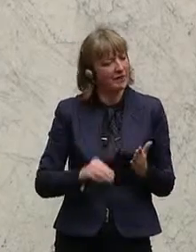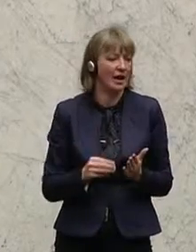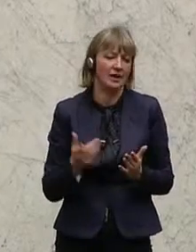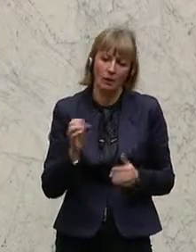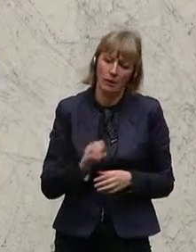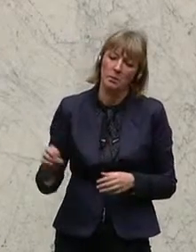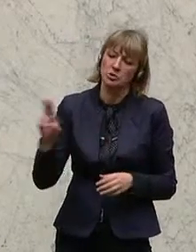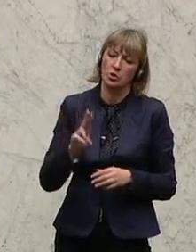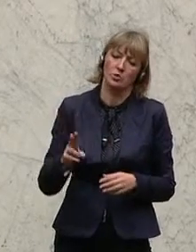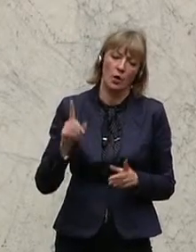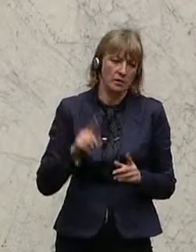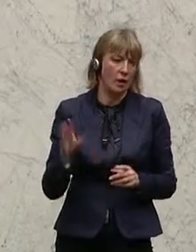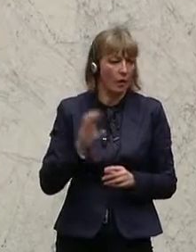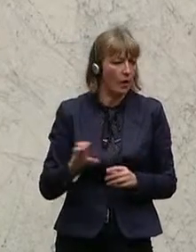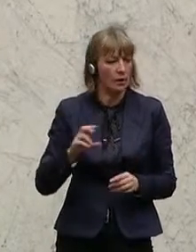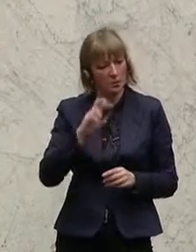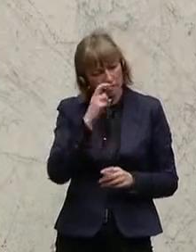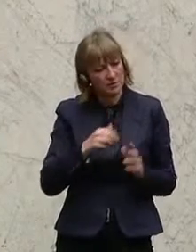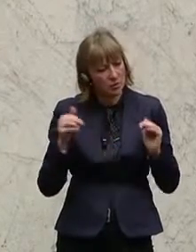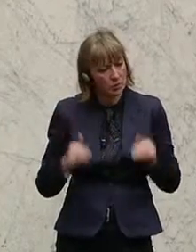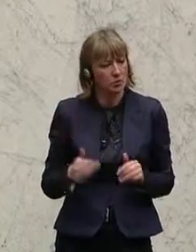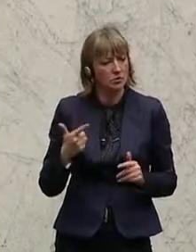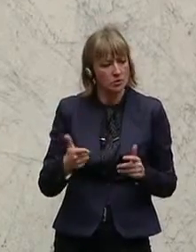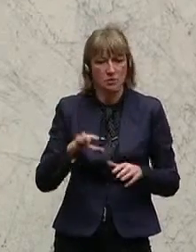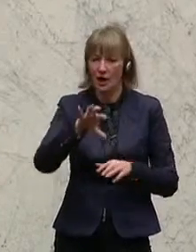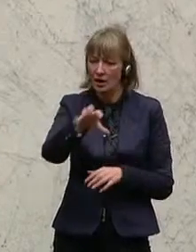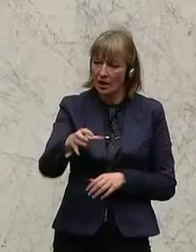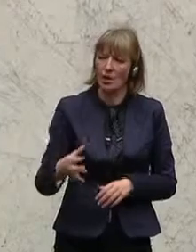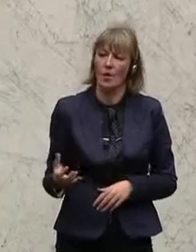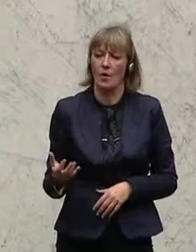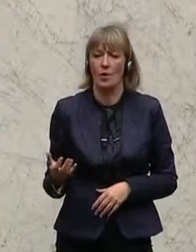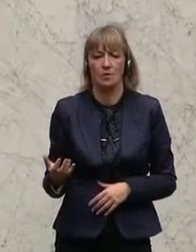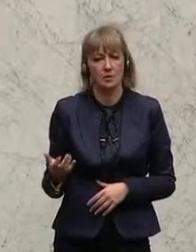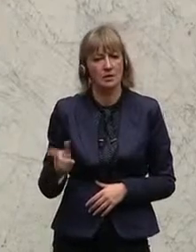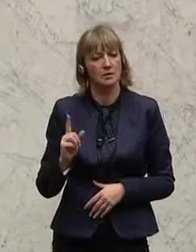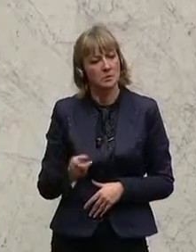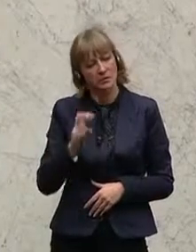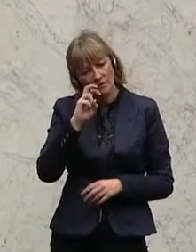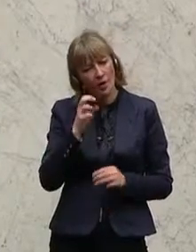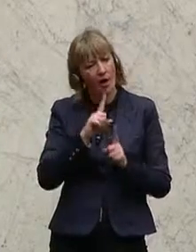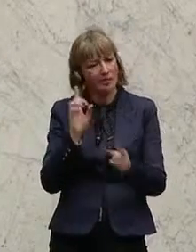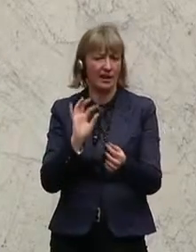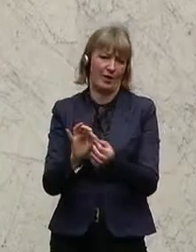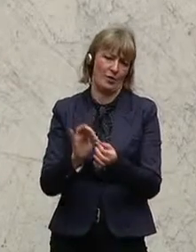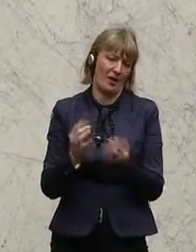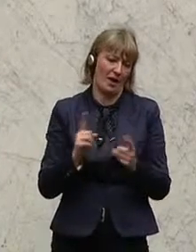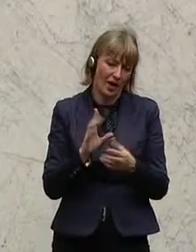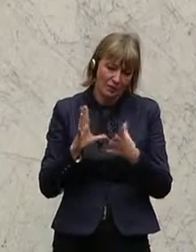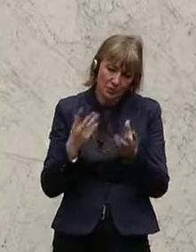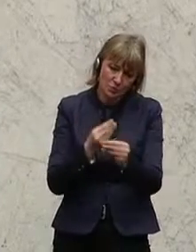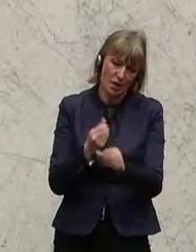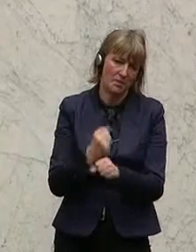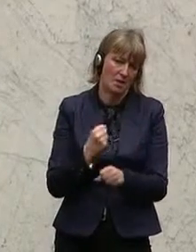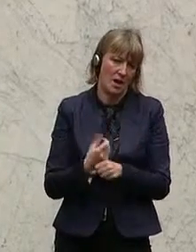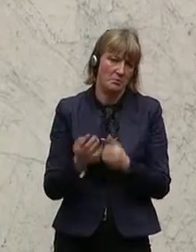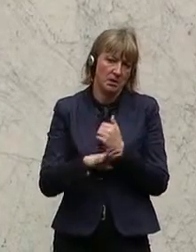die Europäische Union und auch Europa versuchen muss, mit dieser Region in einen anderen Kontakt, in eine andere